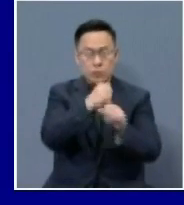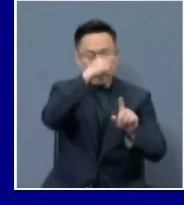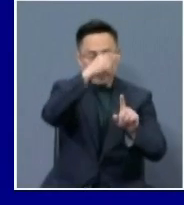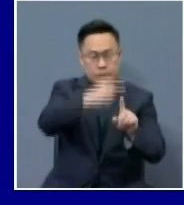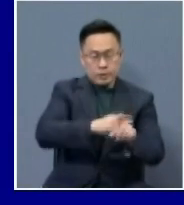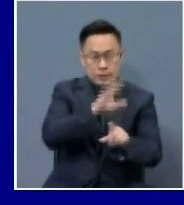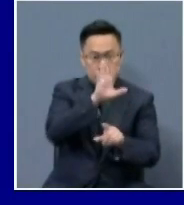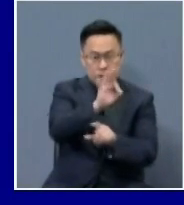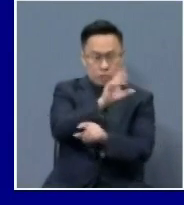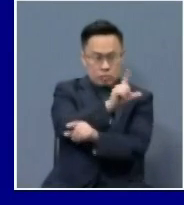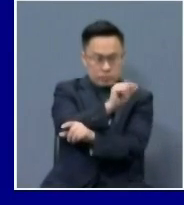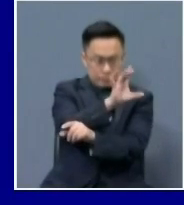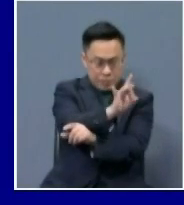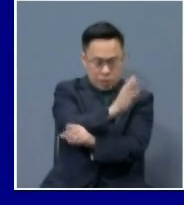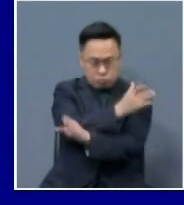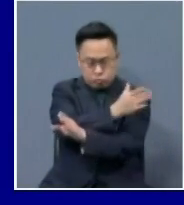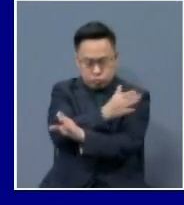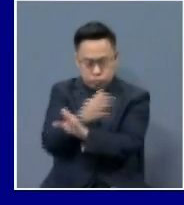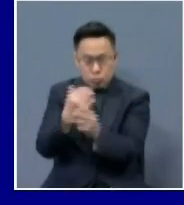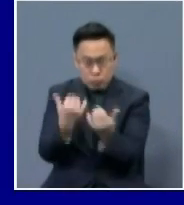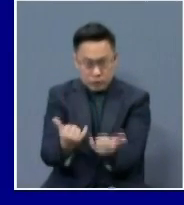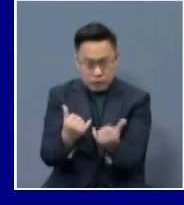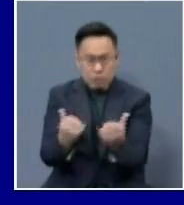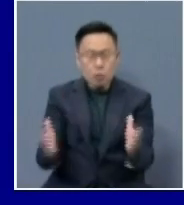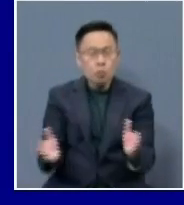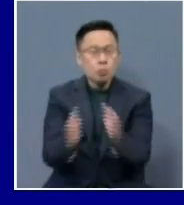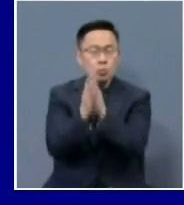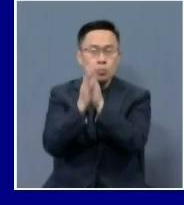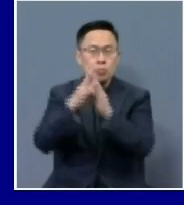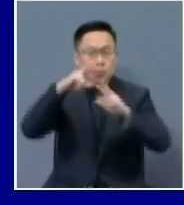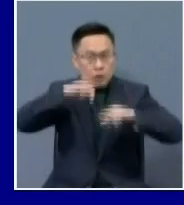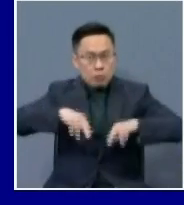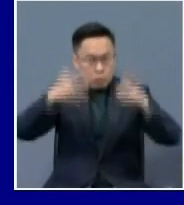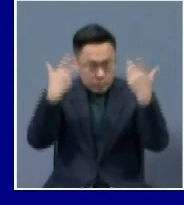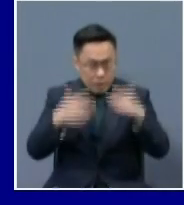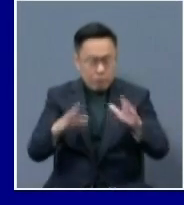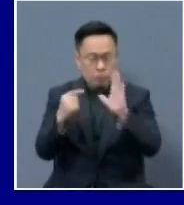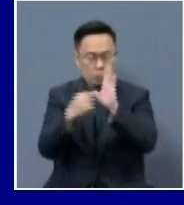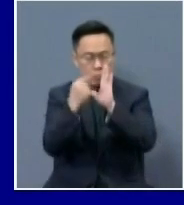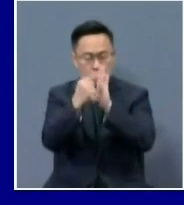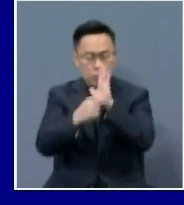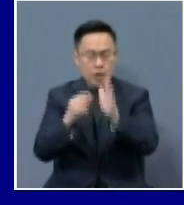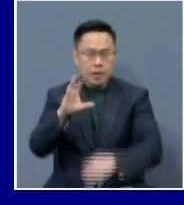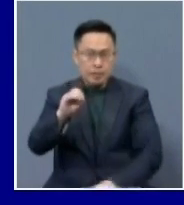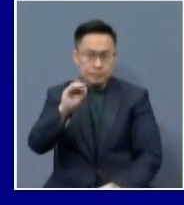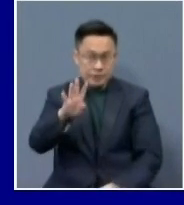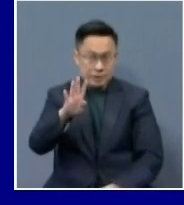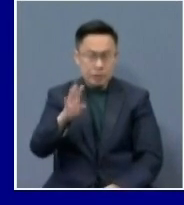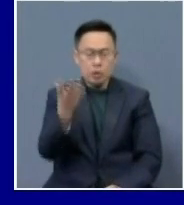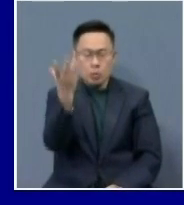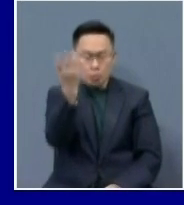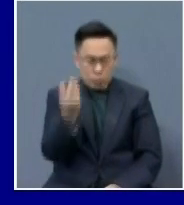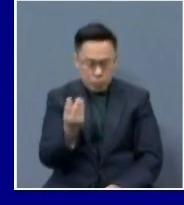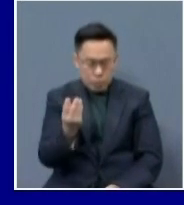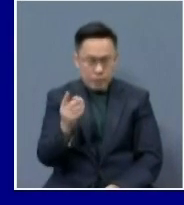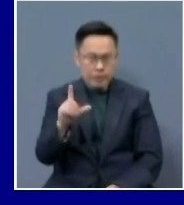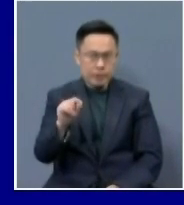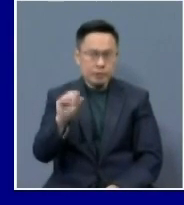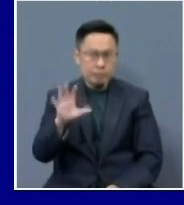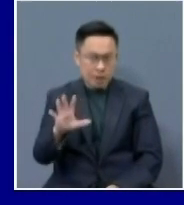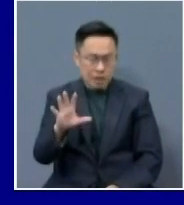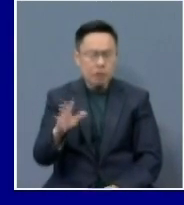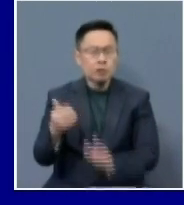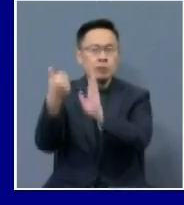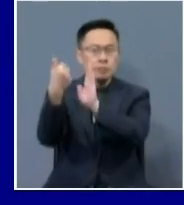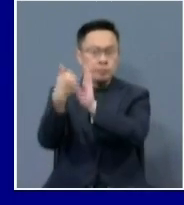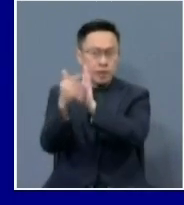กันยายนจนถึงปัจจุบันค่ะมีน้ำท่วมร่วมทั้งหมด 54จังหวัดด้วยกันตอนนี้คลี่คลายไปแล้วค่ะเหลือ 25จังหวัดส่วนใหญ่จะอยู่ในภาค